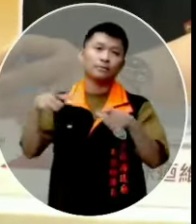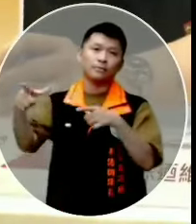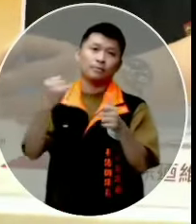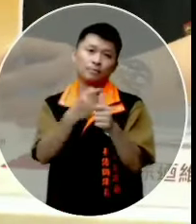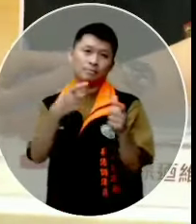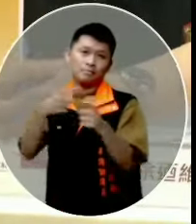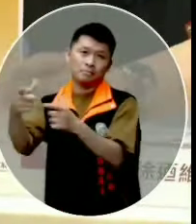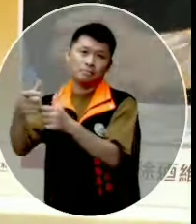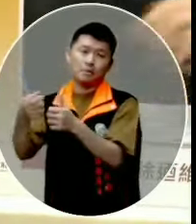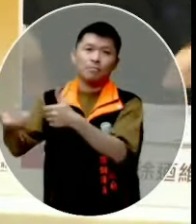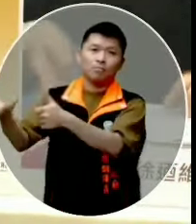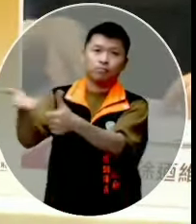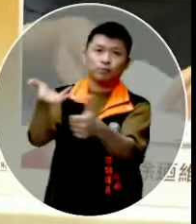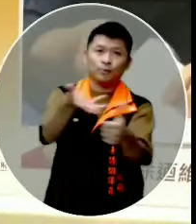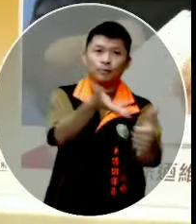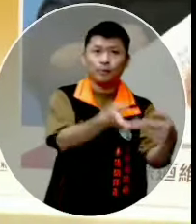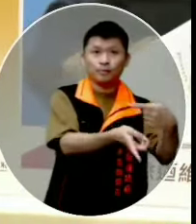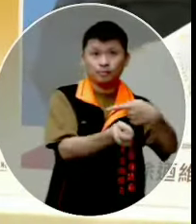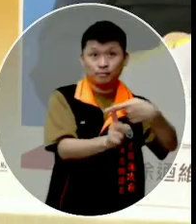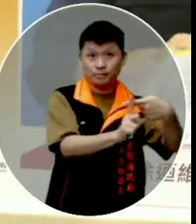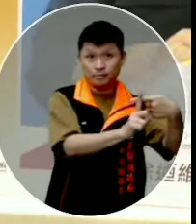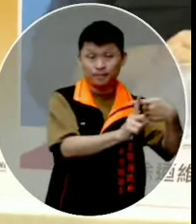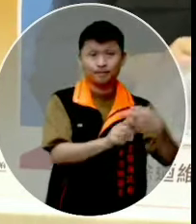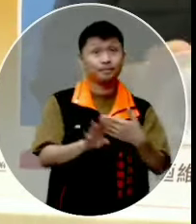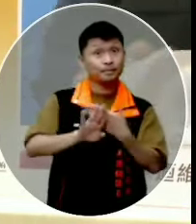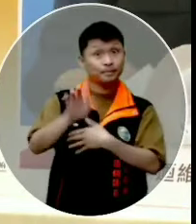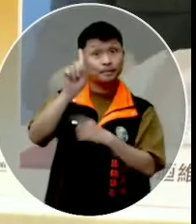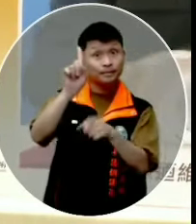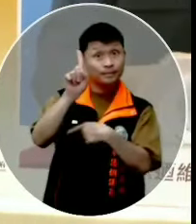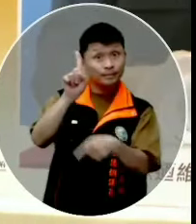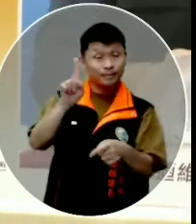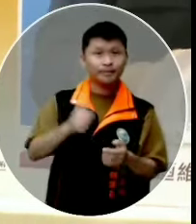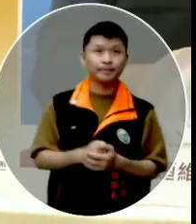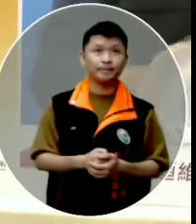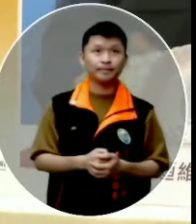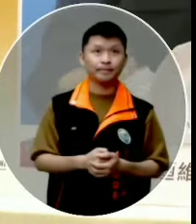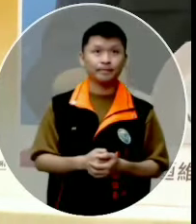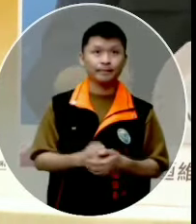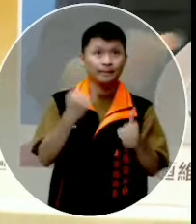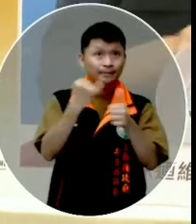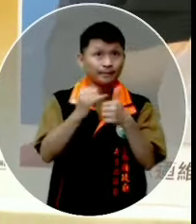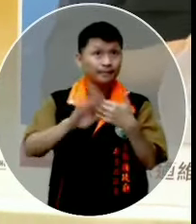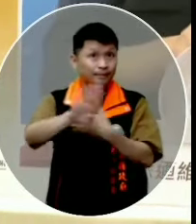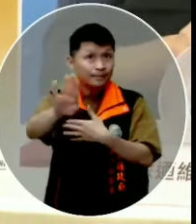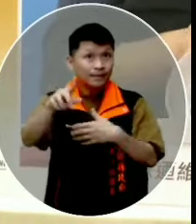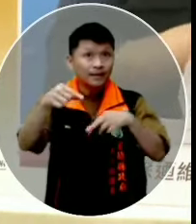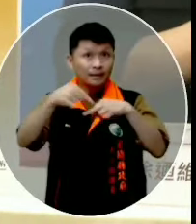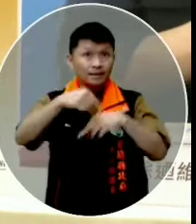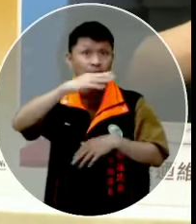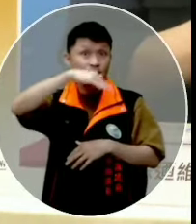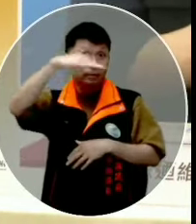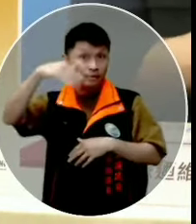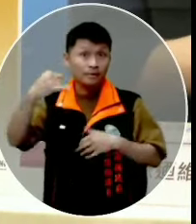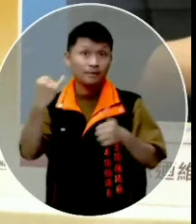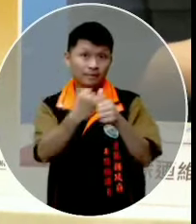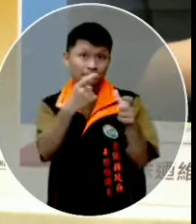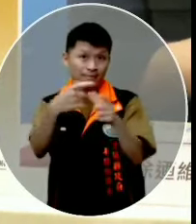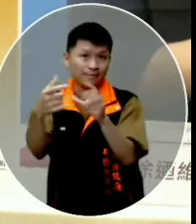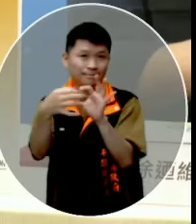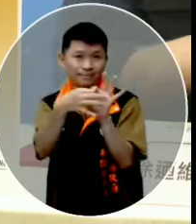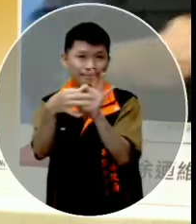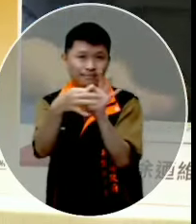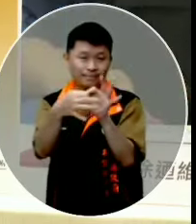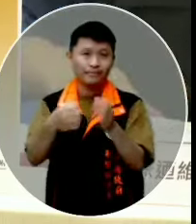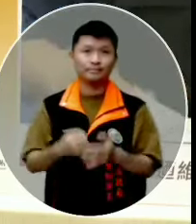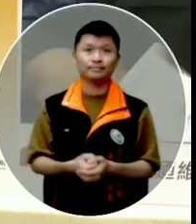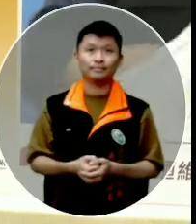的延伸案，那有1人呢跟金月喜宴有关，4人已经已